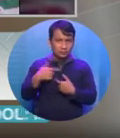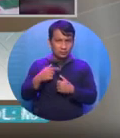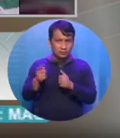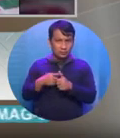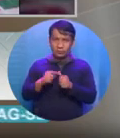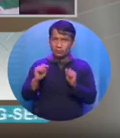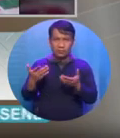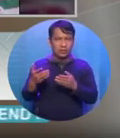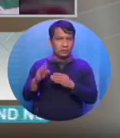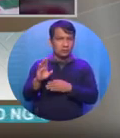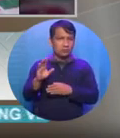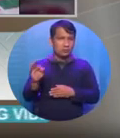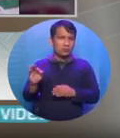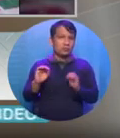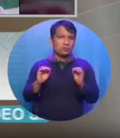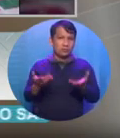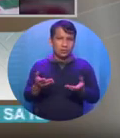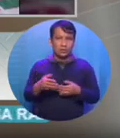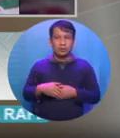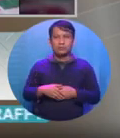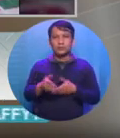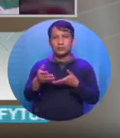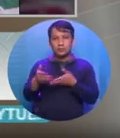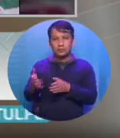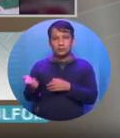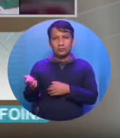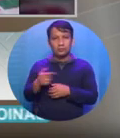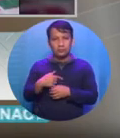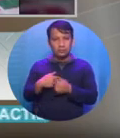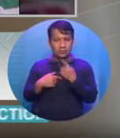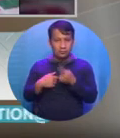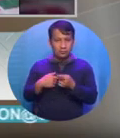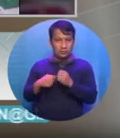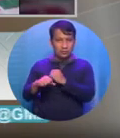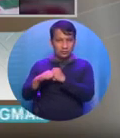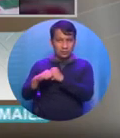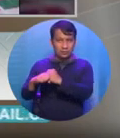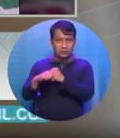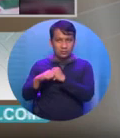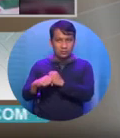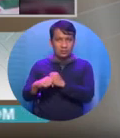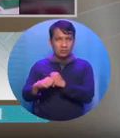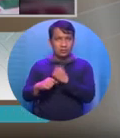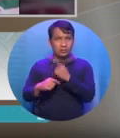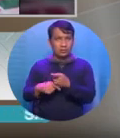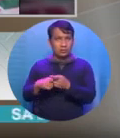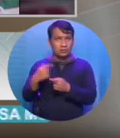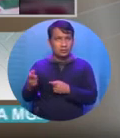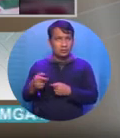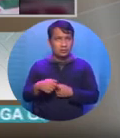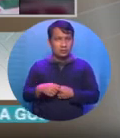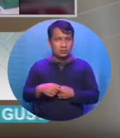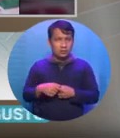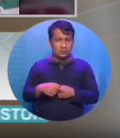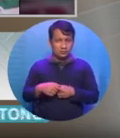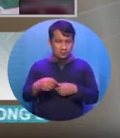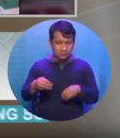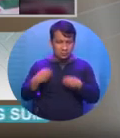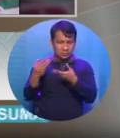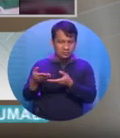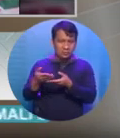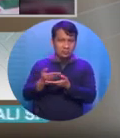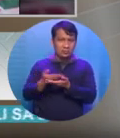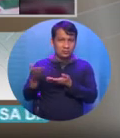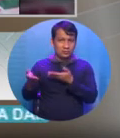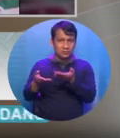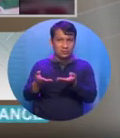nanligaw ka? Apo, apo. Okay, so pinayagan ka niya magligaw. And then, nagregalo ka ng regalo ng mga shorts? Apo, hindi naman ako